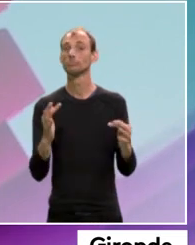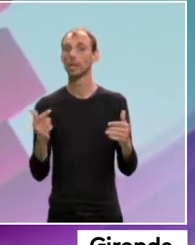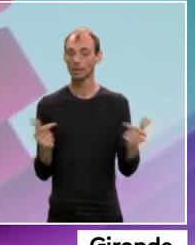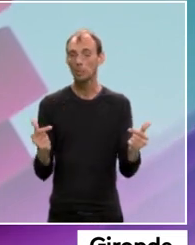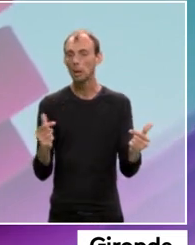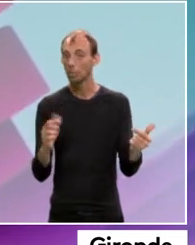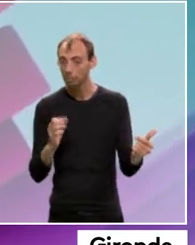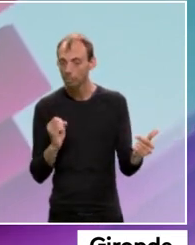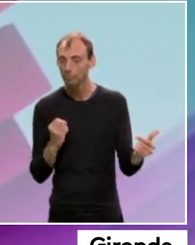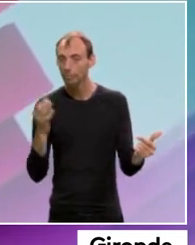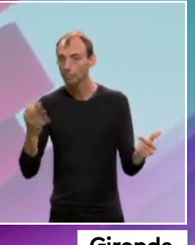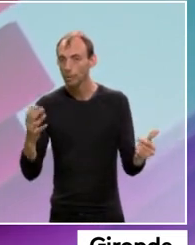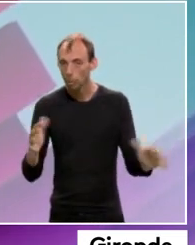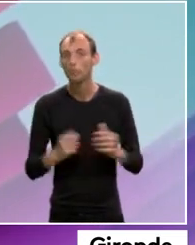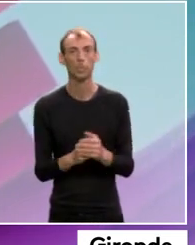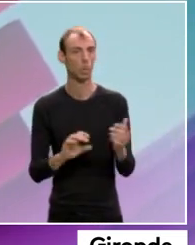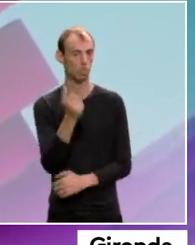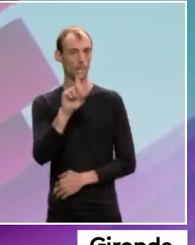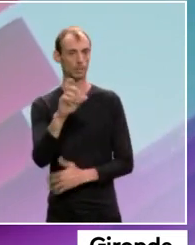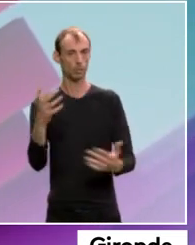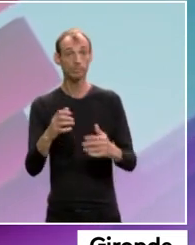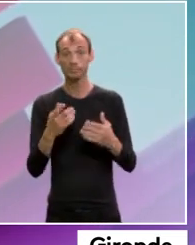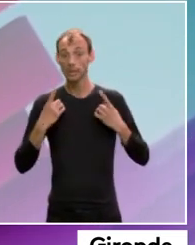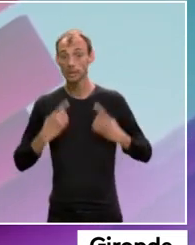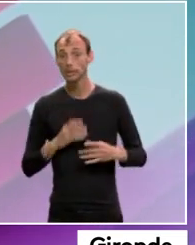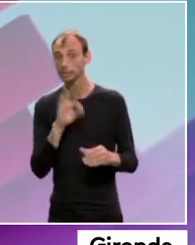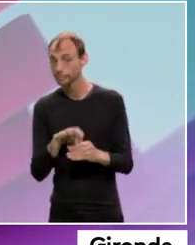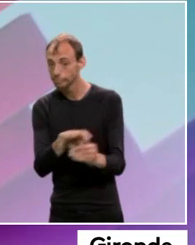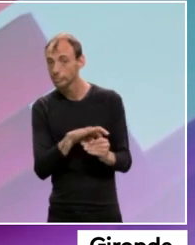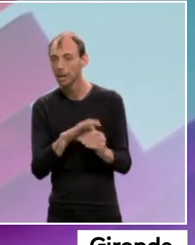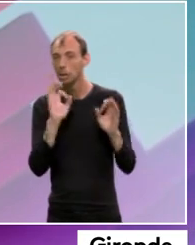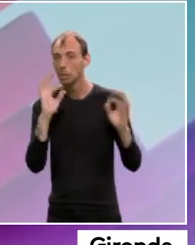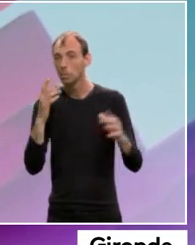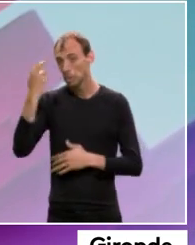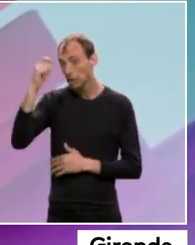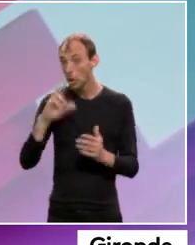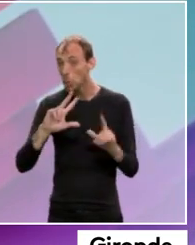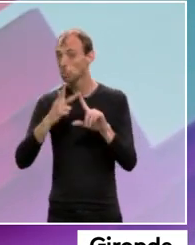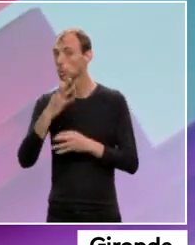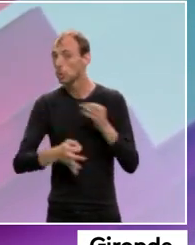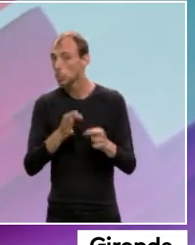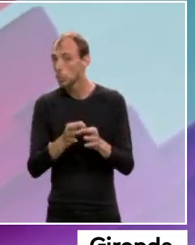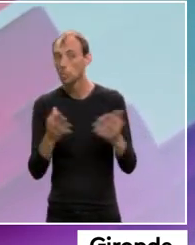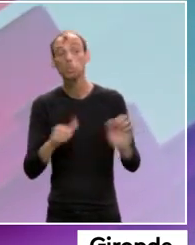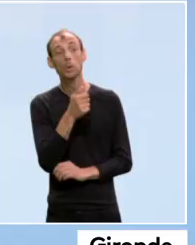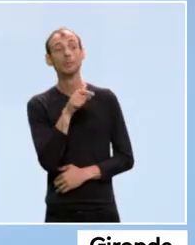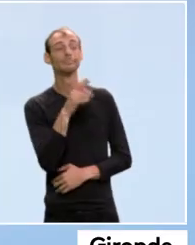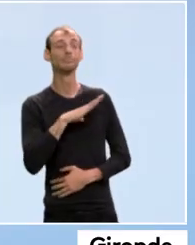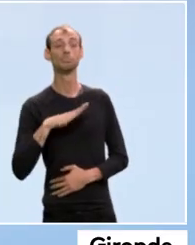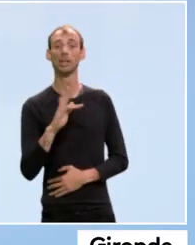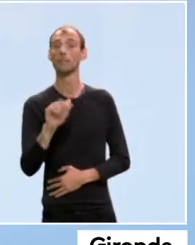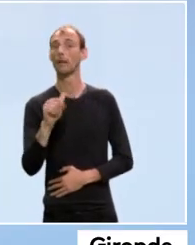est-ce que c'est législatives sont oui ou non le troisième tour de la présidentielle je m'adresse d'abord à vous Catherine Fabre est-ce qu'on